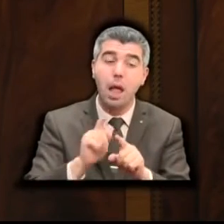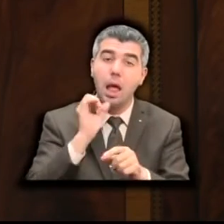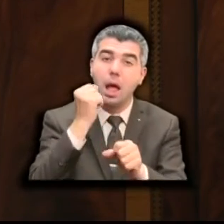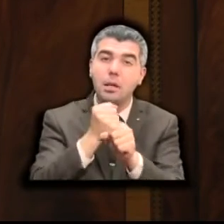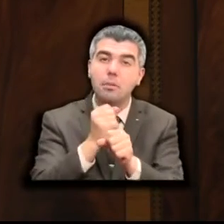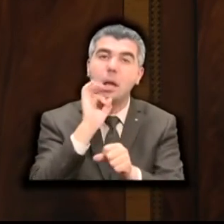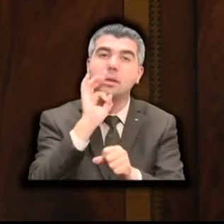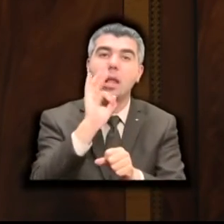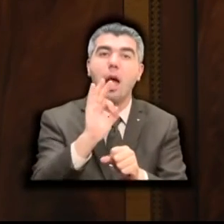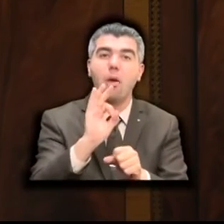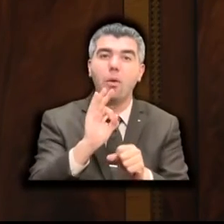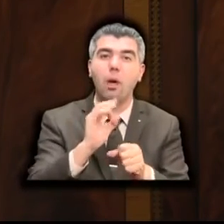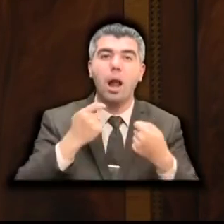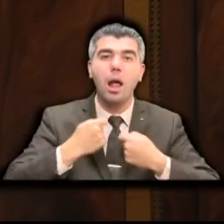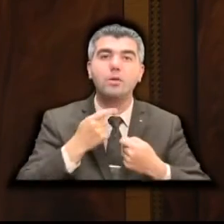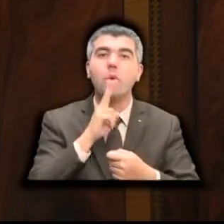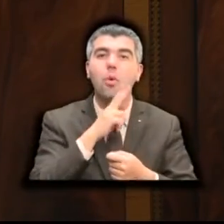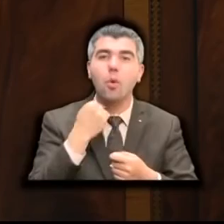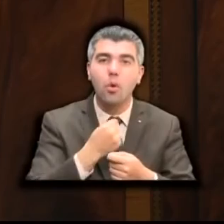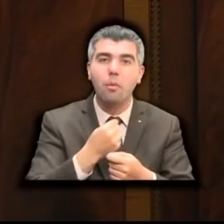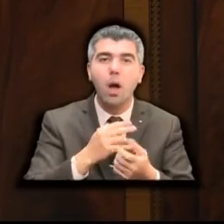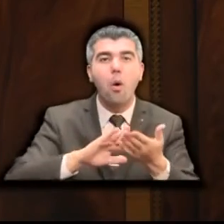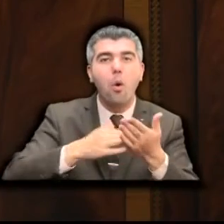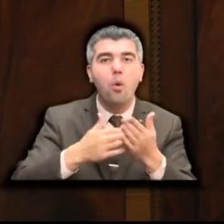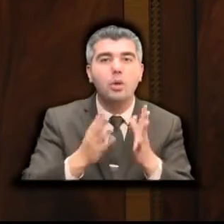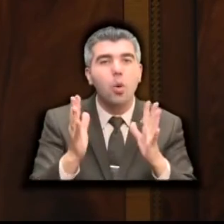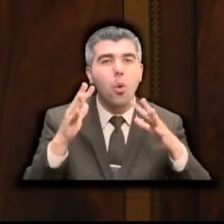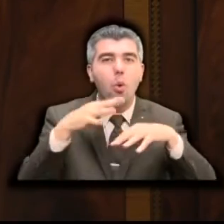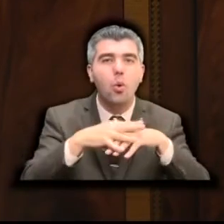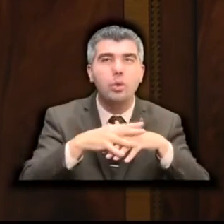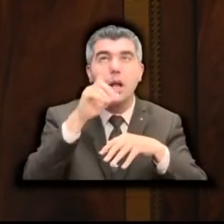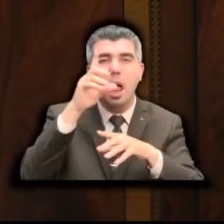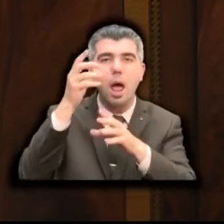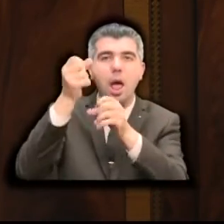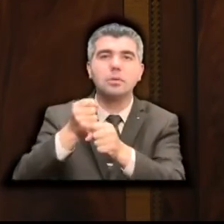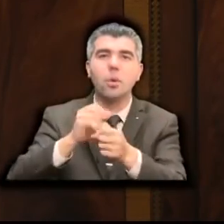سيد رئيس حكومة ومسؤولية الحكومة ومسؤوليتنا جميعا، والله المستعان.